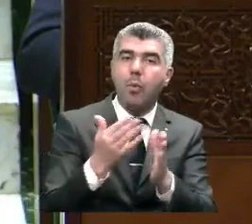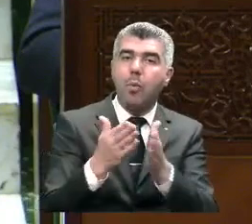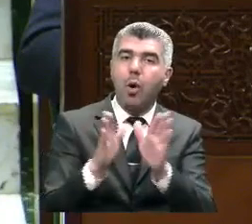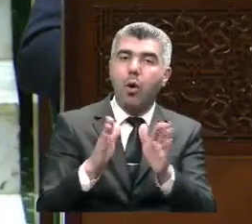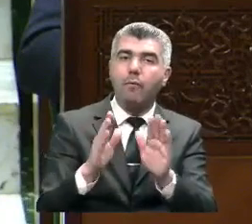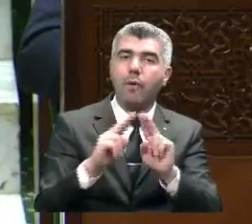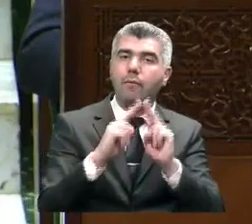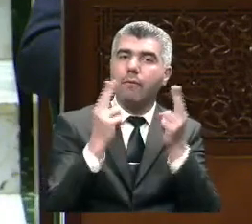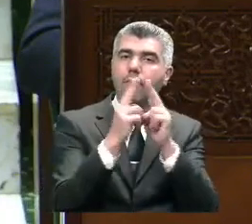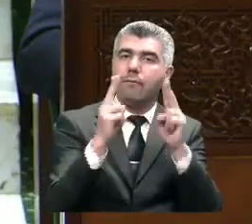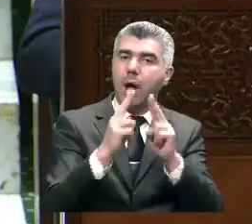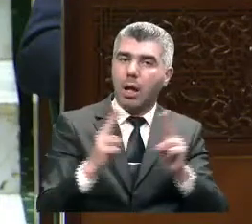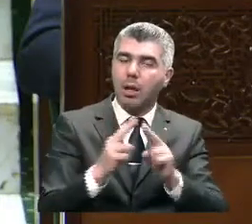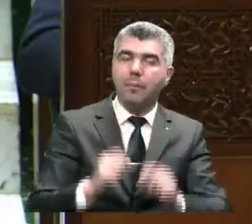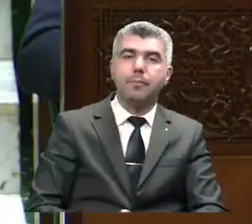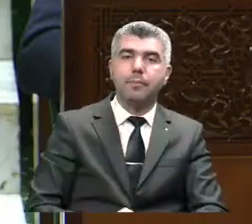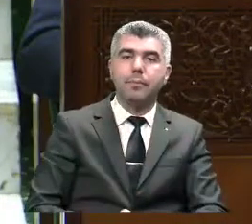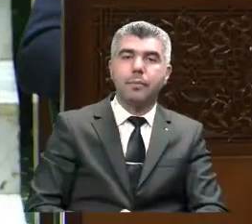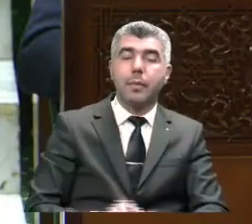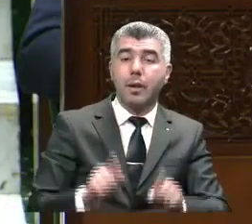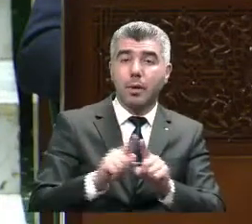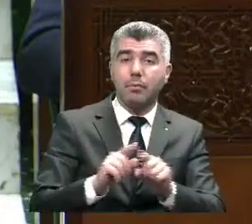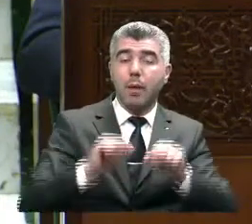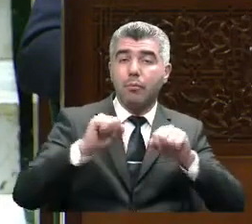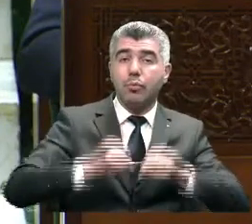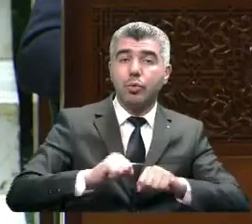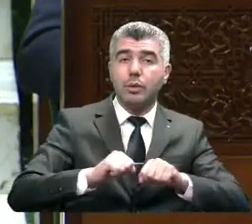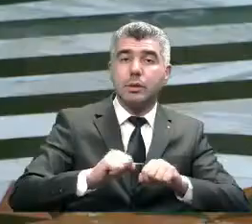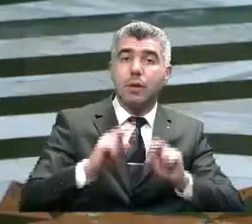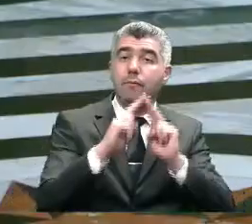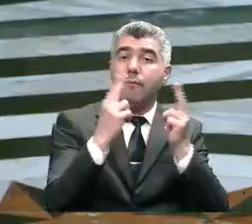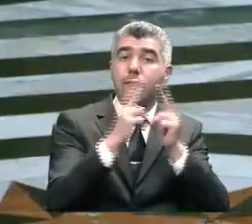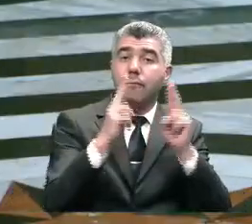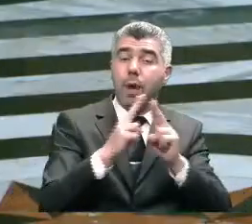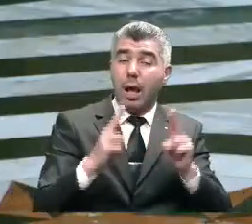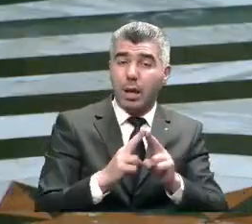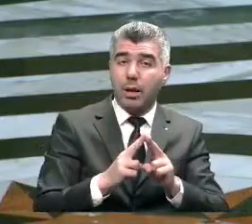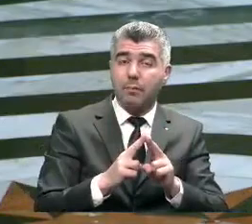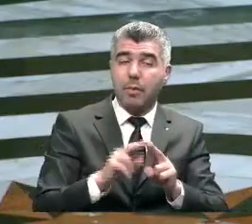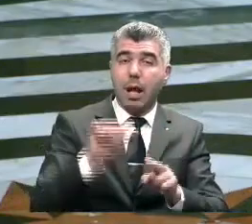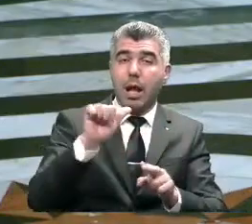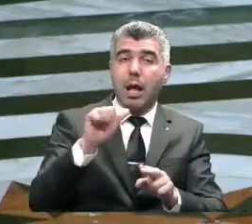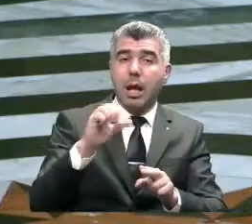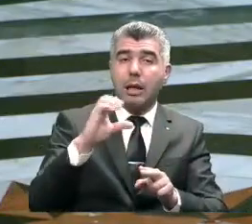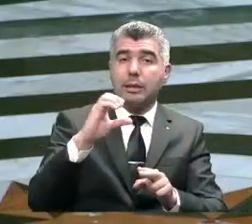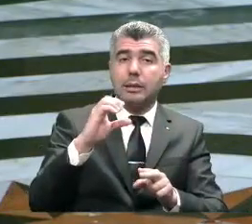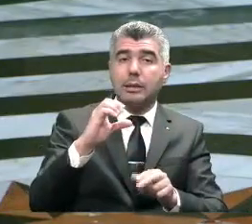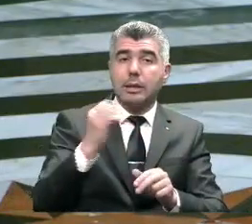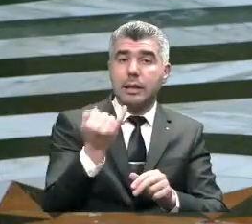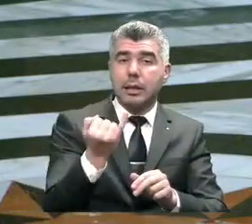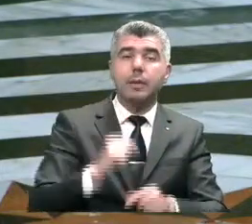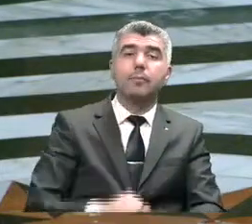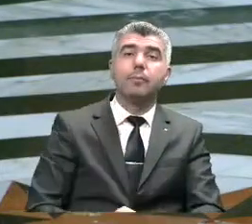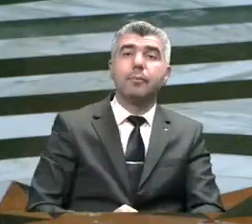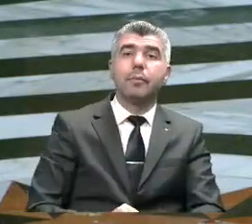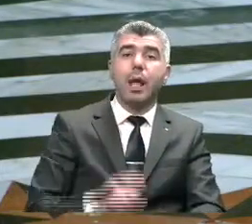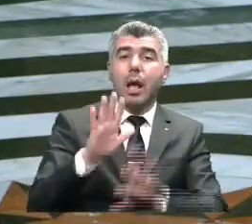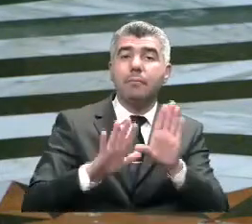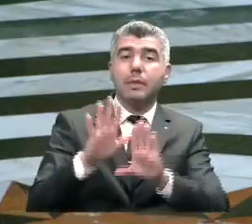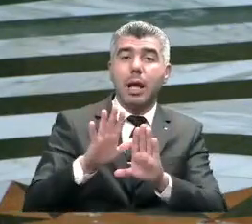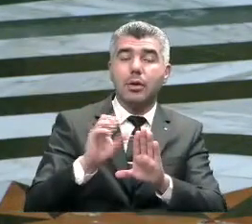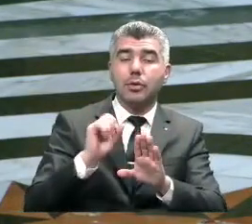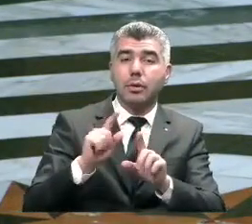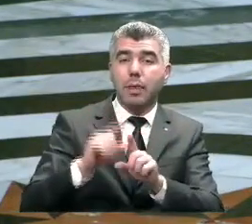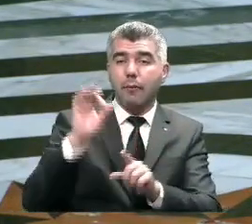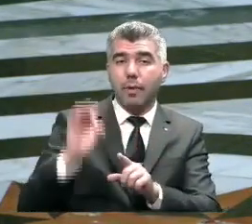العالم. وفقاً لتصنيف المجلس الدولي للمطارات ACI، احتل مطار مراكش المرتبة 15 ومطار